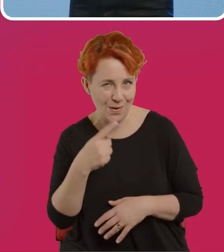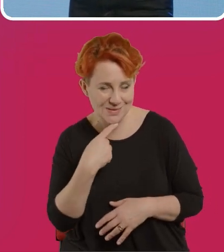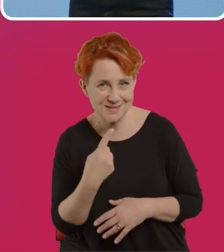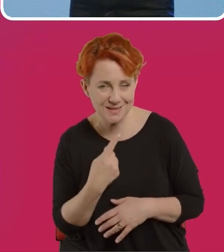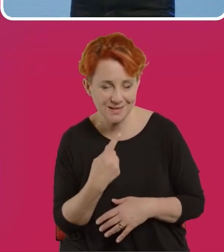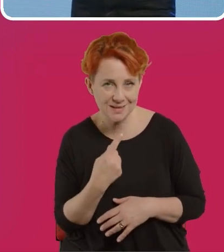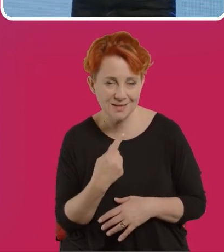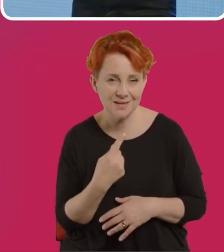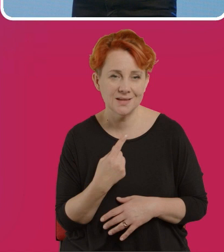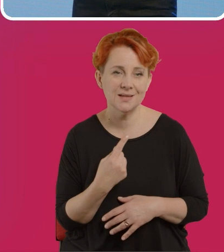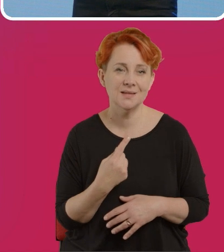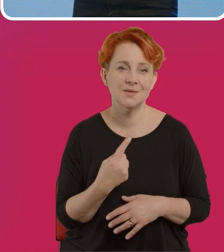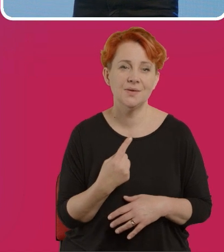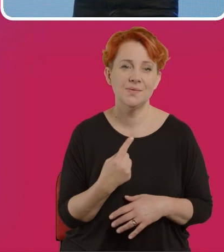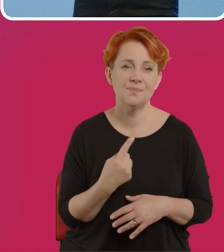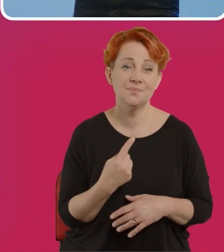tak naprawdę